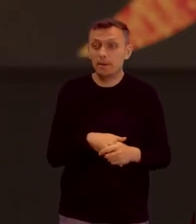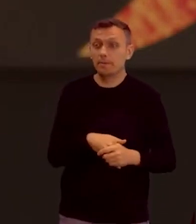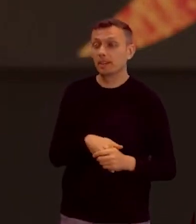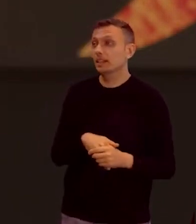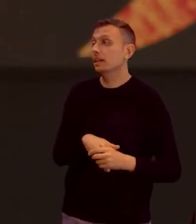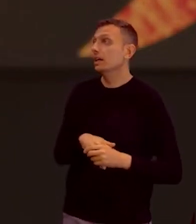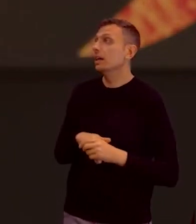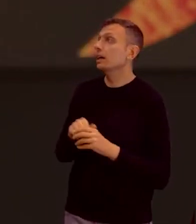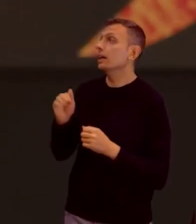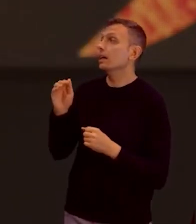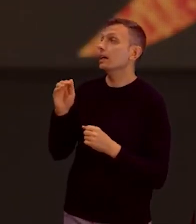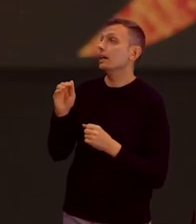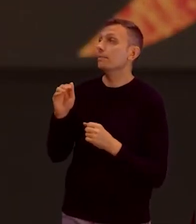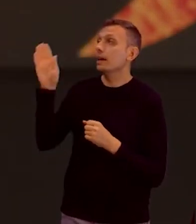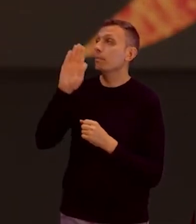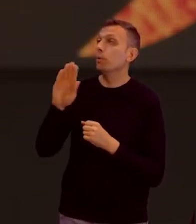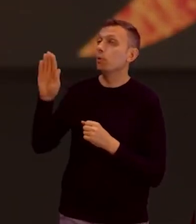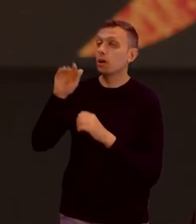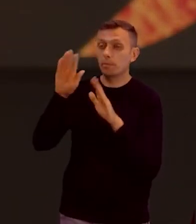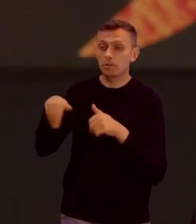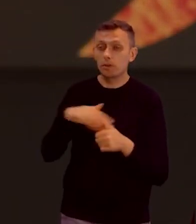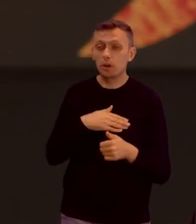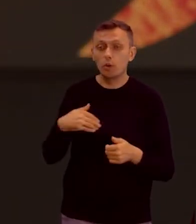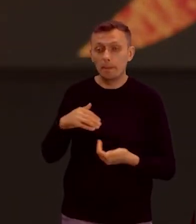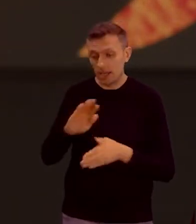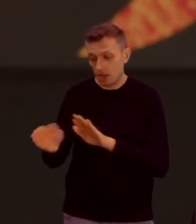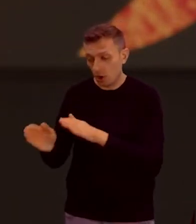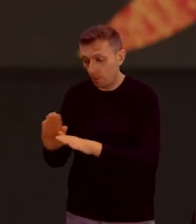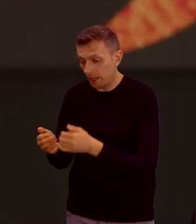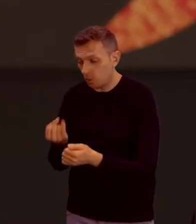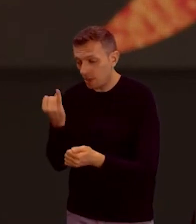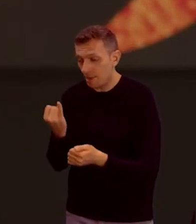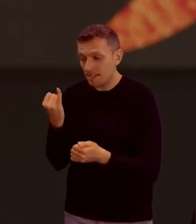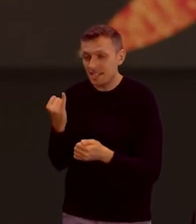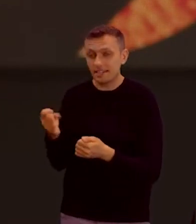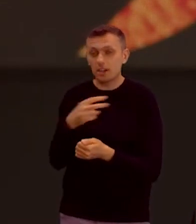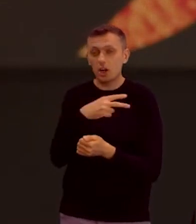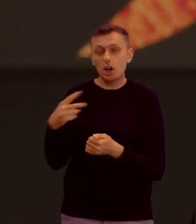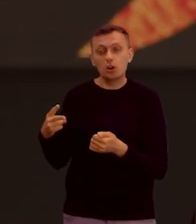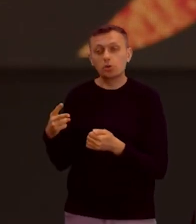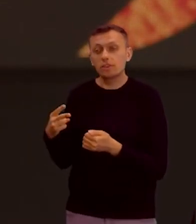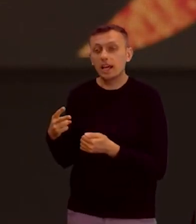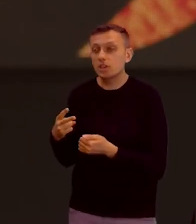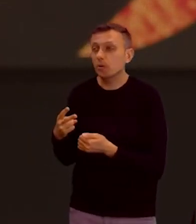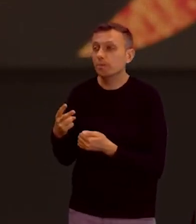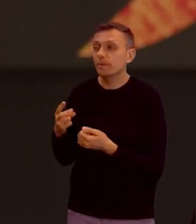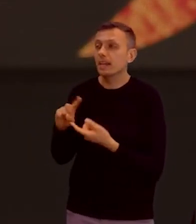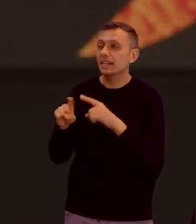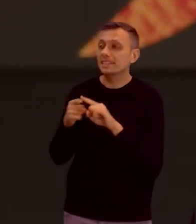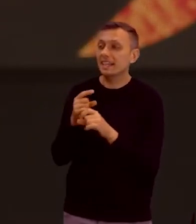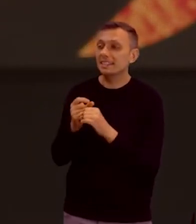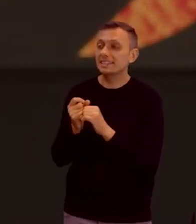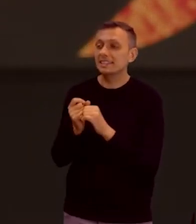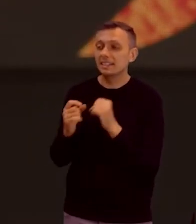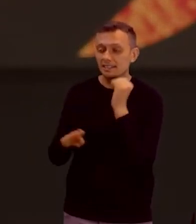naczyniami, błogosławieństwa dla świata. Nikt z nas nie jest w stanie powiedzieć, kim może stać